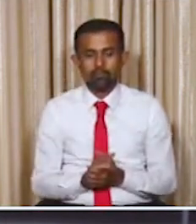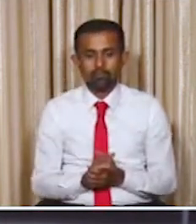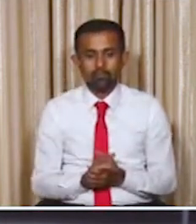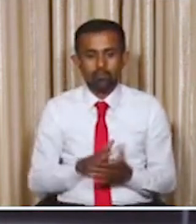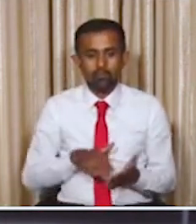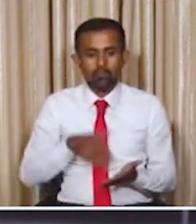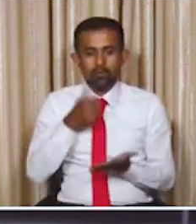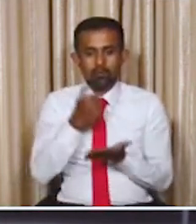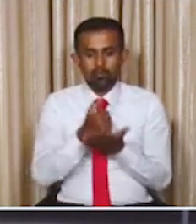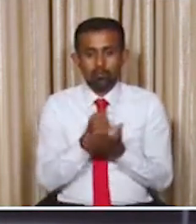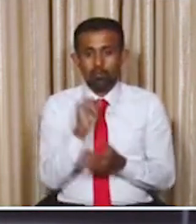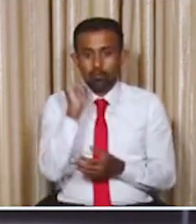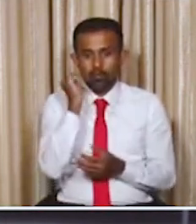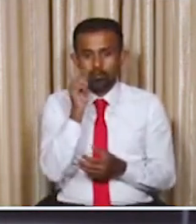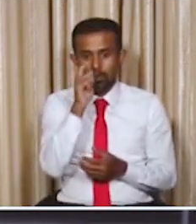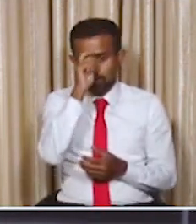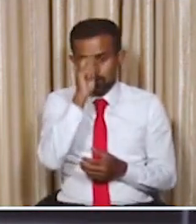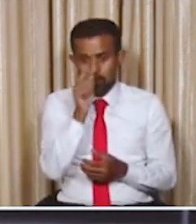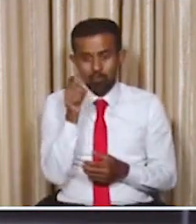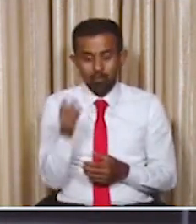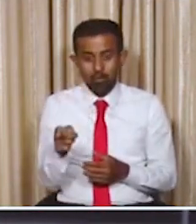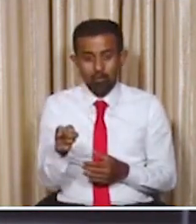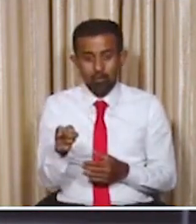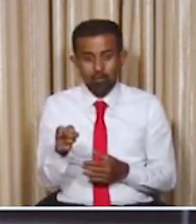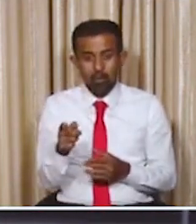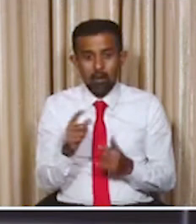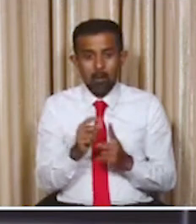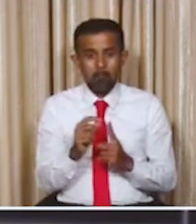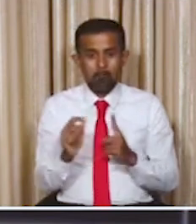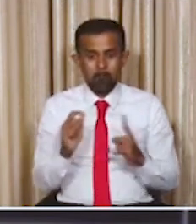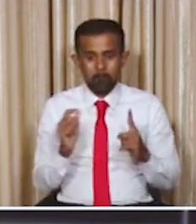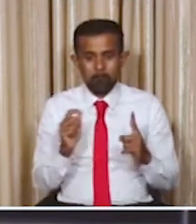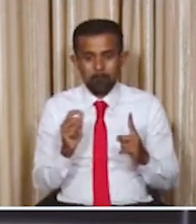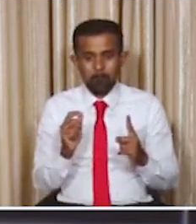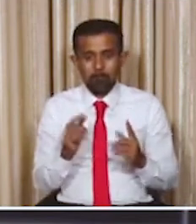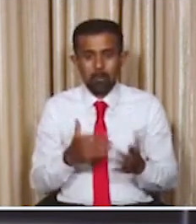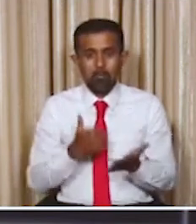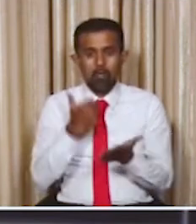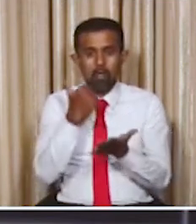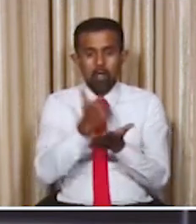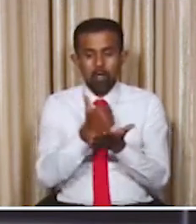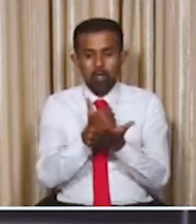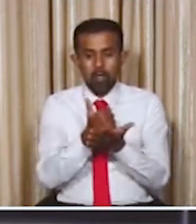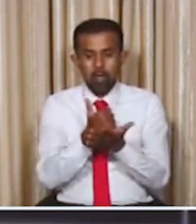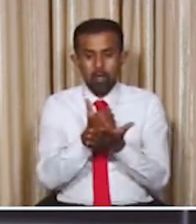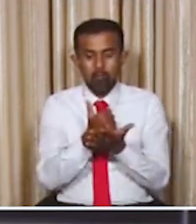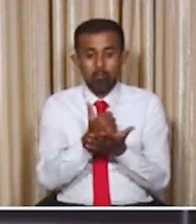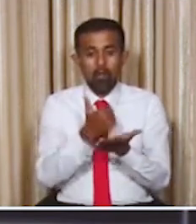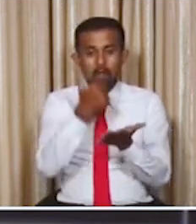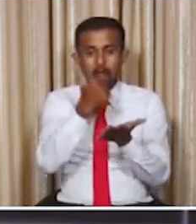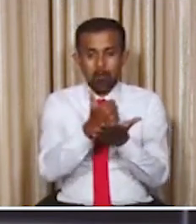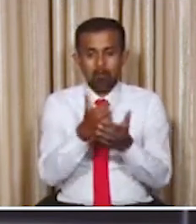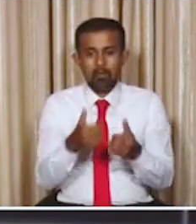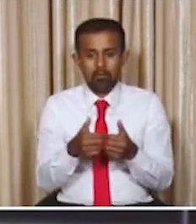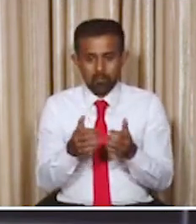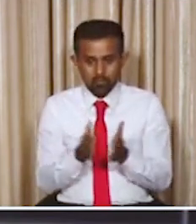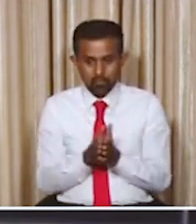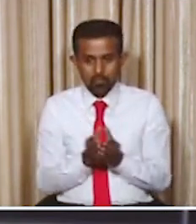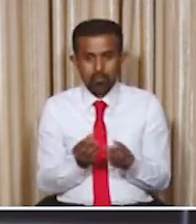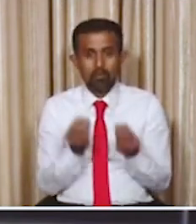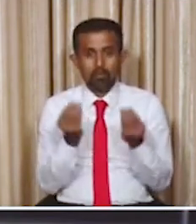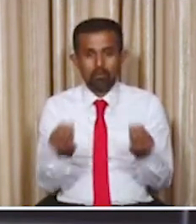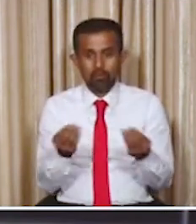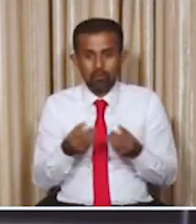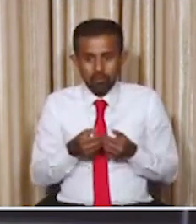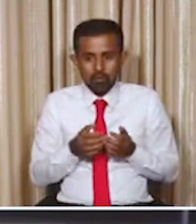මහ බැංකු අධිපතිතුමාට අපි මේ මේ පාර්ලිමේන්තුවෙන් මහ බැංකුව මේ සෙන්ට්‍රල් බැංක් එක ස්වාධීන කරලා